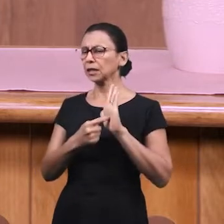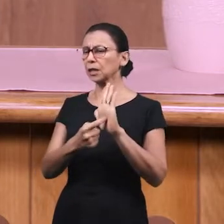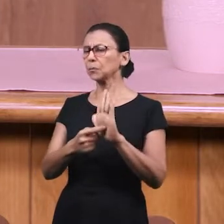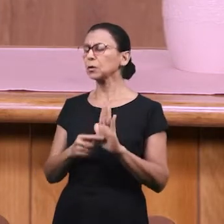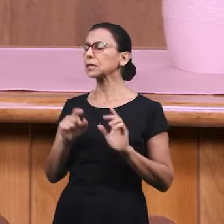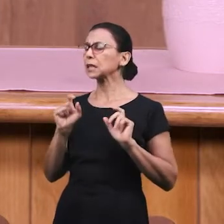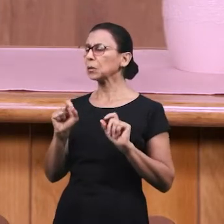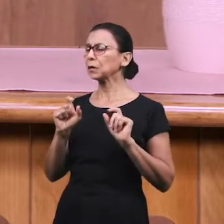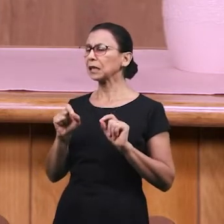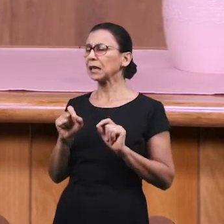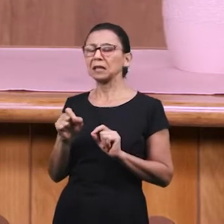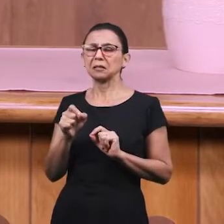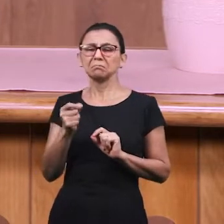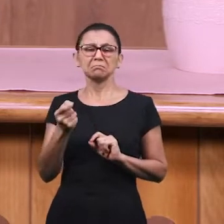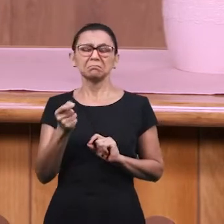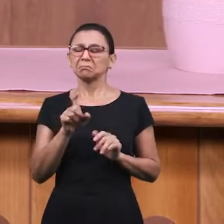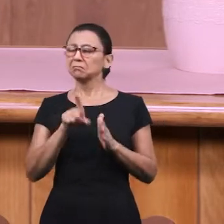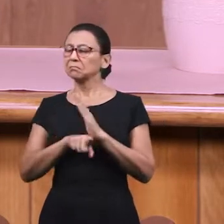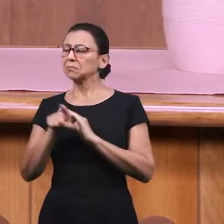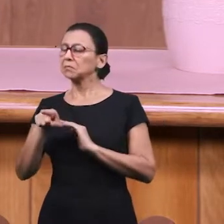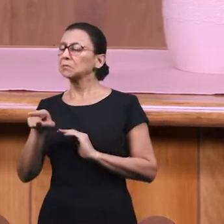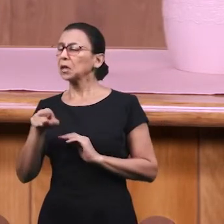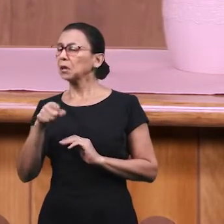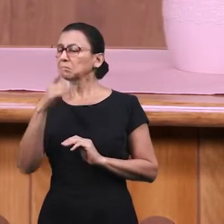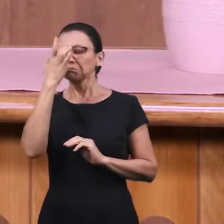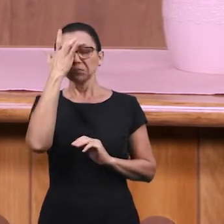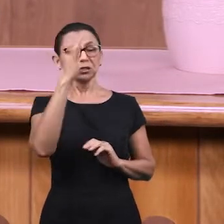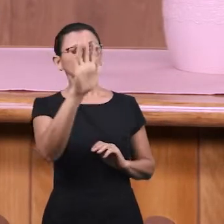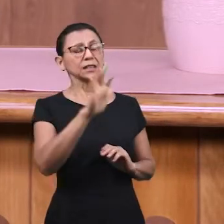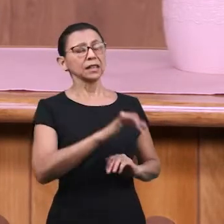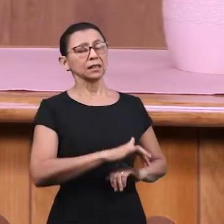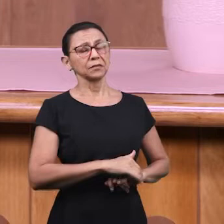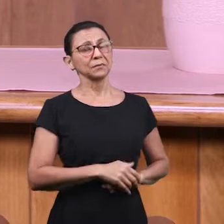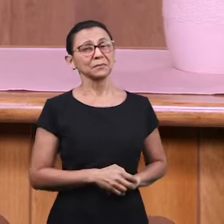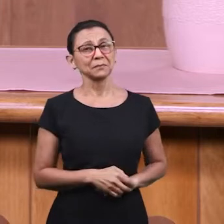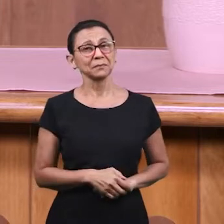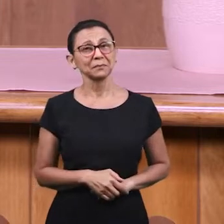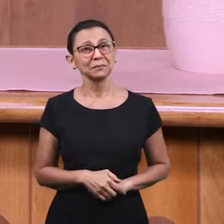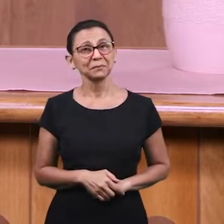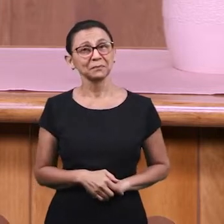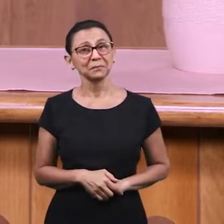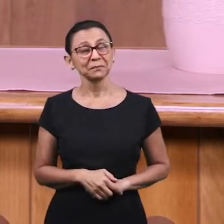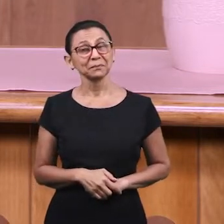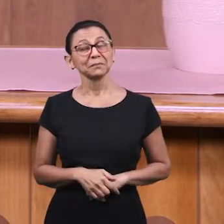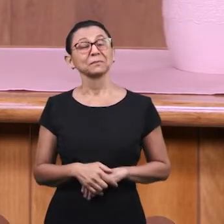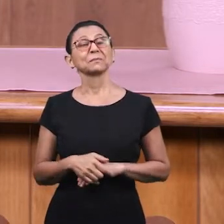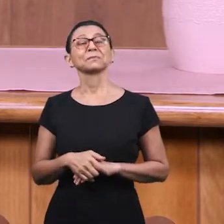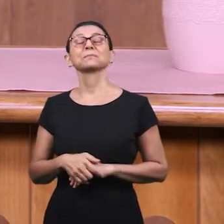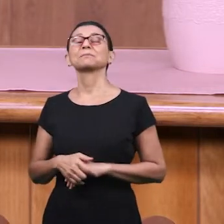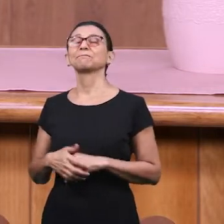Я говорю, что? Он говорит, не знаю. Я говорю, вот здесь вот